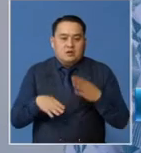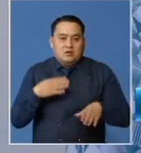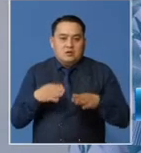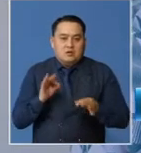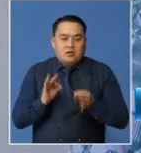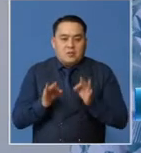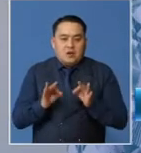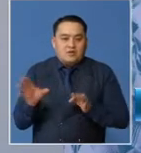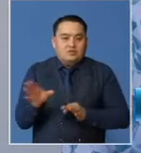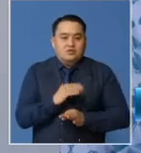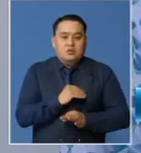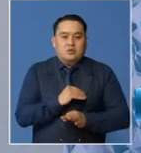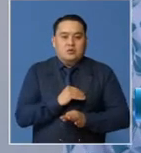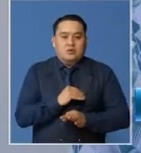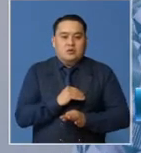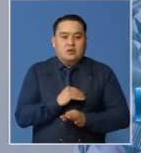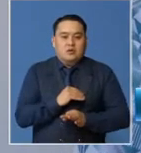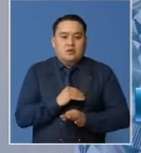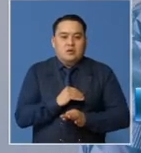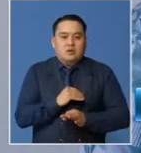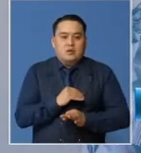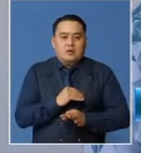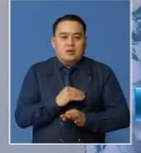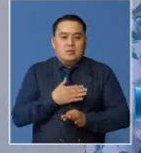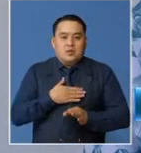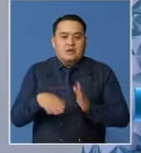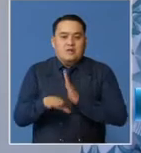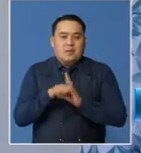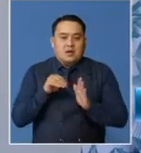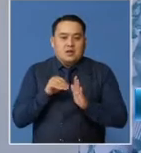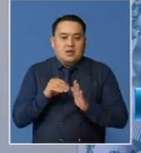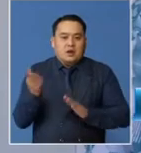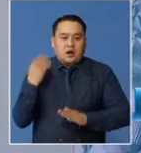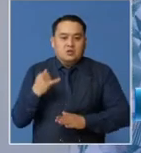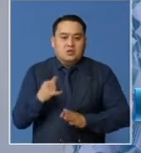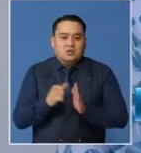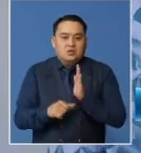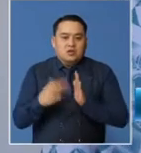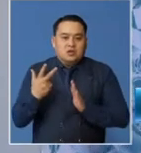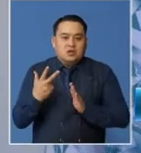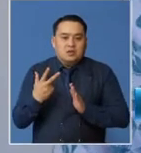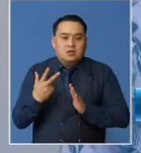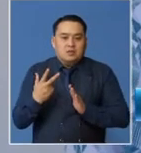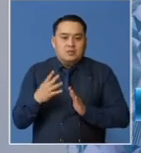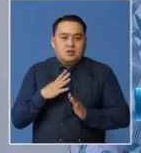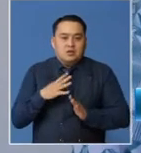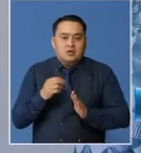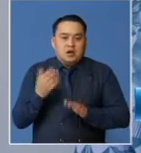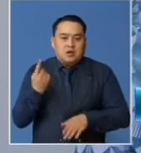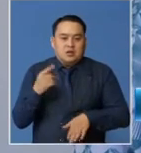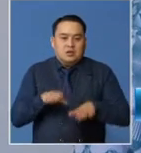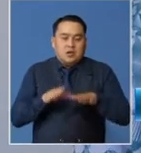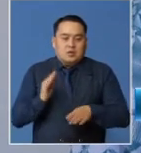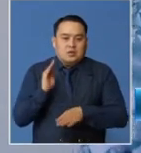все нормально. Это вот прям как под меня эту категорию выбрали. Раньше была у нас 63, сейчас 1 килограмм